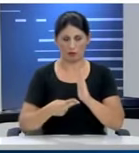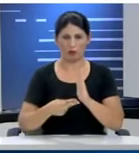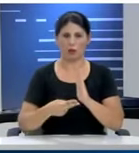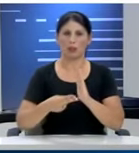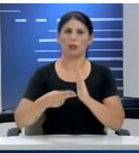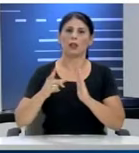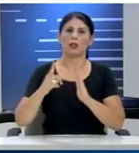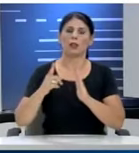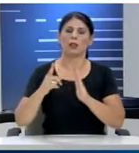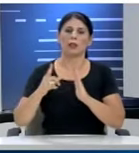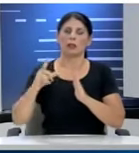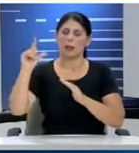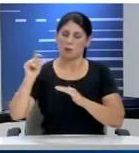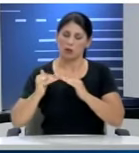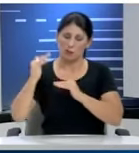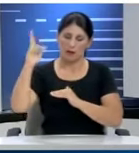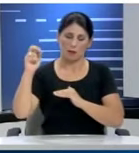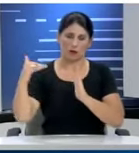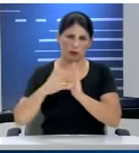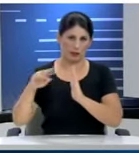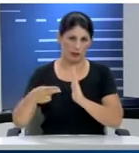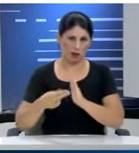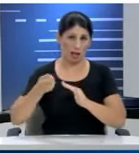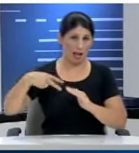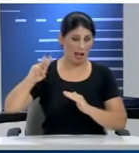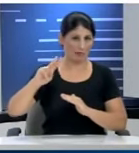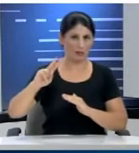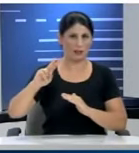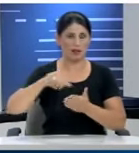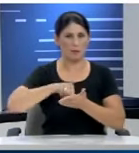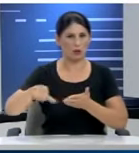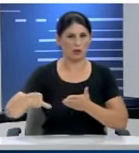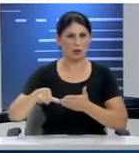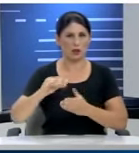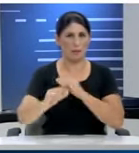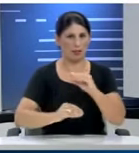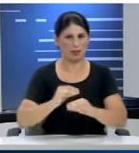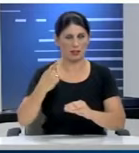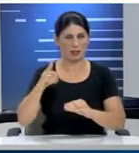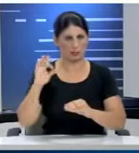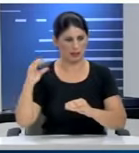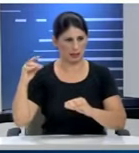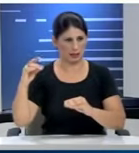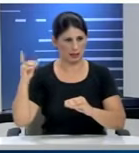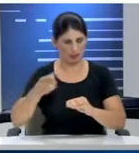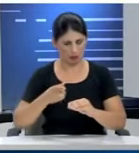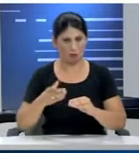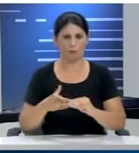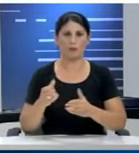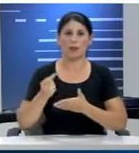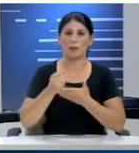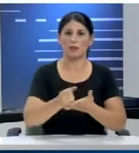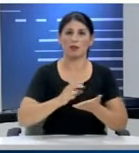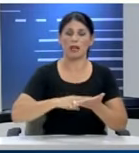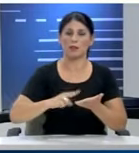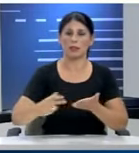εισοδήματα πάνω από 20.000 ευρώ. Η αύξηση του συντελεστή αποσβέσεων επενδύσεων στο 150%. Η επιδότηση των ασφαλιστικών